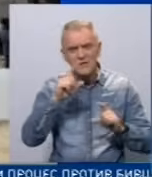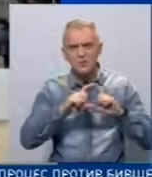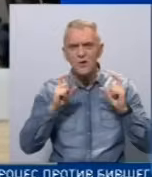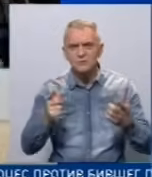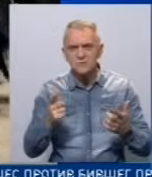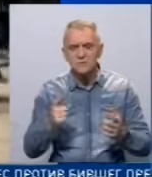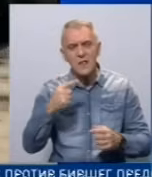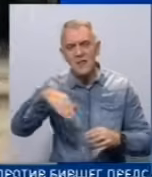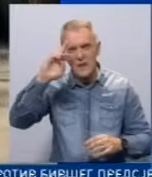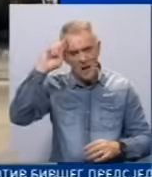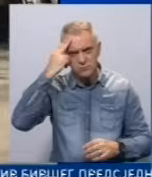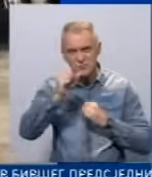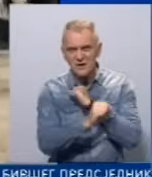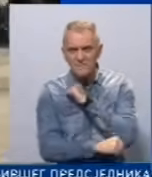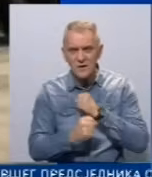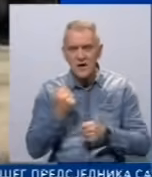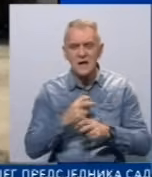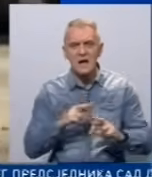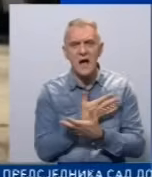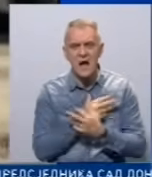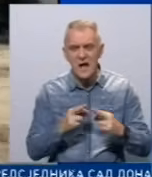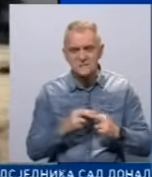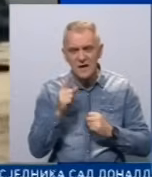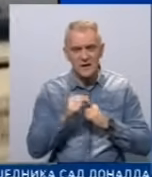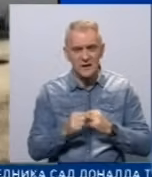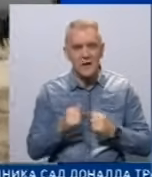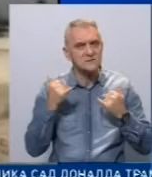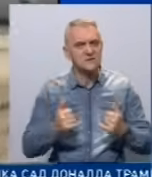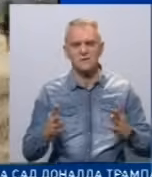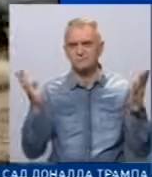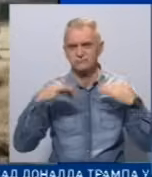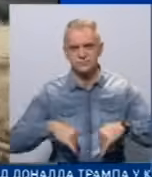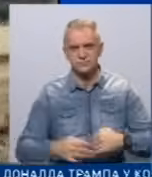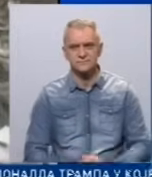Jedan od najpoznatijih univerziteta u Gazi, Al-Aqsa univerzitet, sada je ruševina.